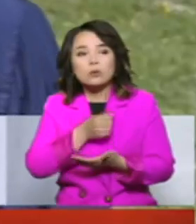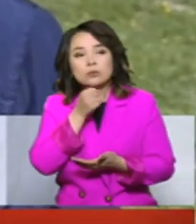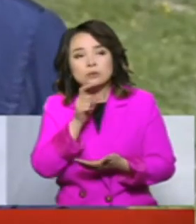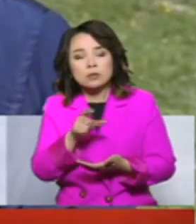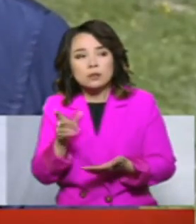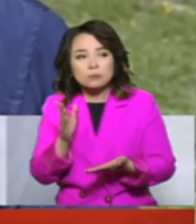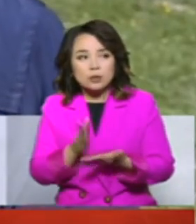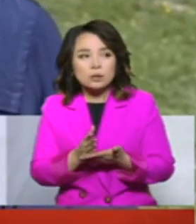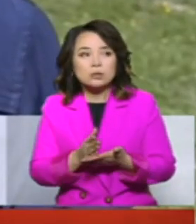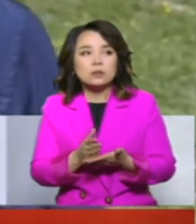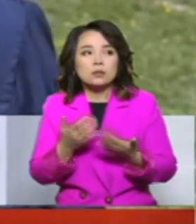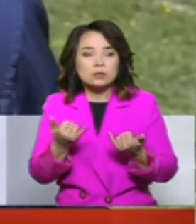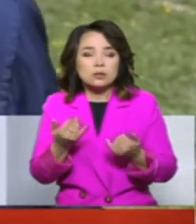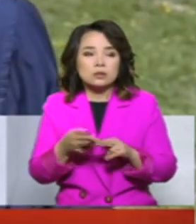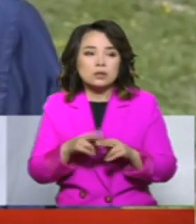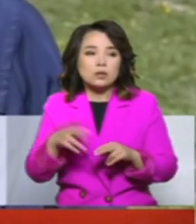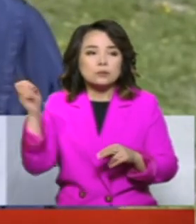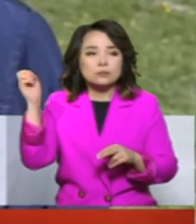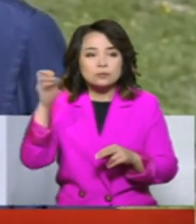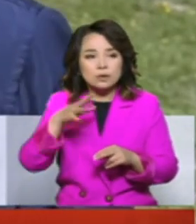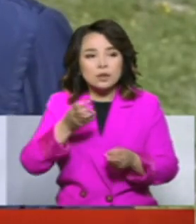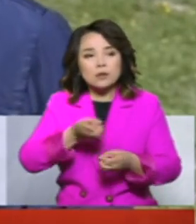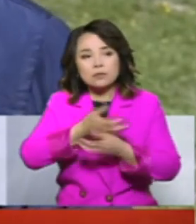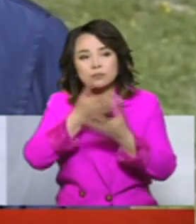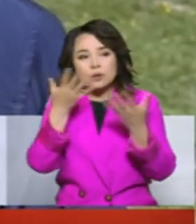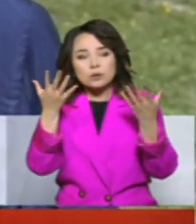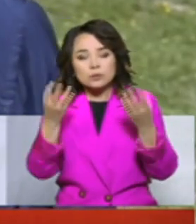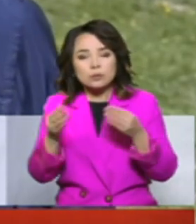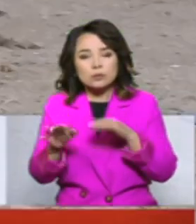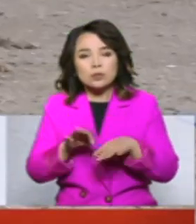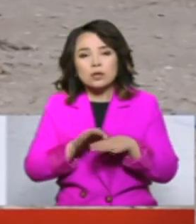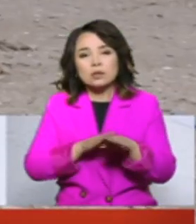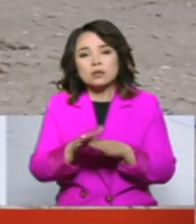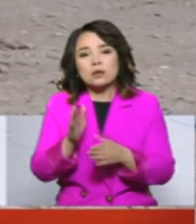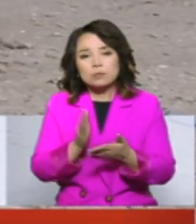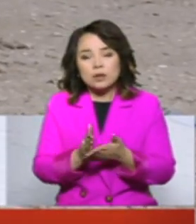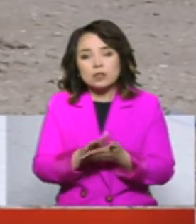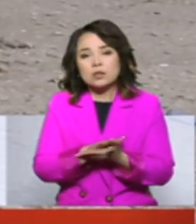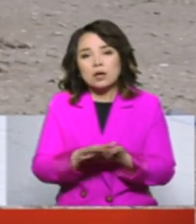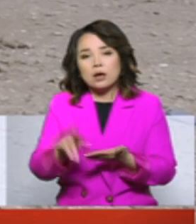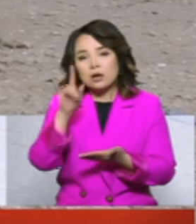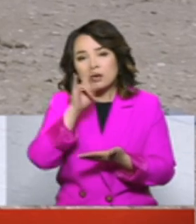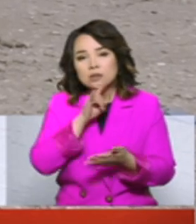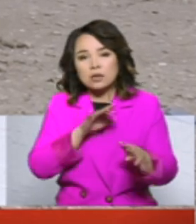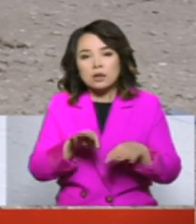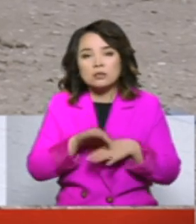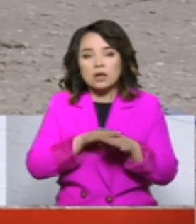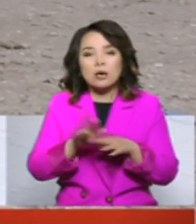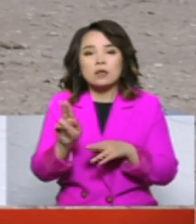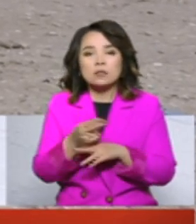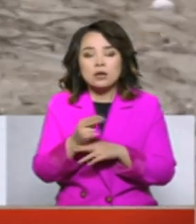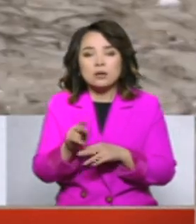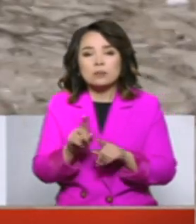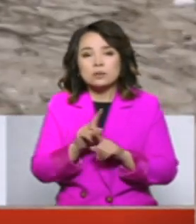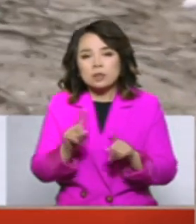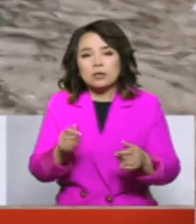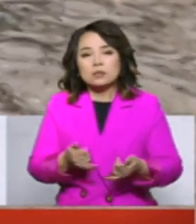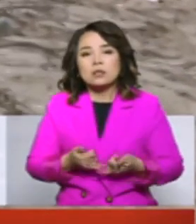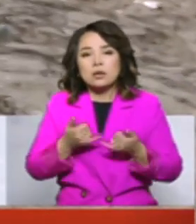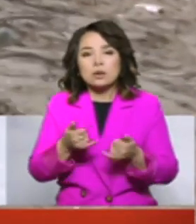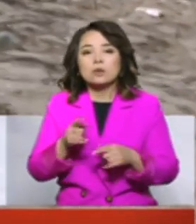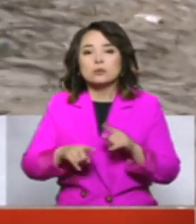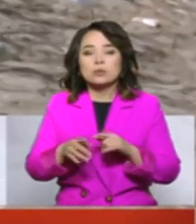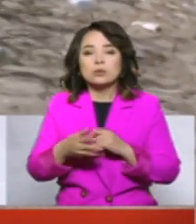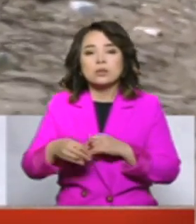не үлкен бүгін мынандай шуақты күні осындай бір іс-шара өткізіп жатырмыз. Таза Қазақстан акциясының тәрбиелік мәні зор. Себебі туған